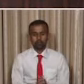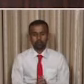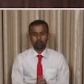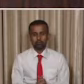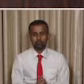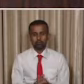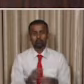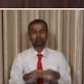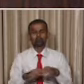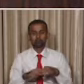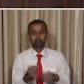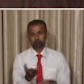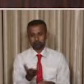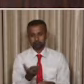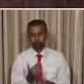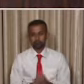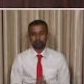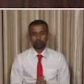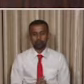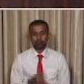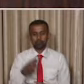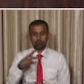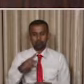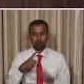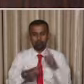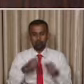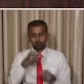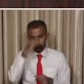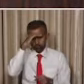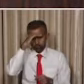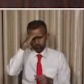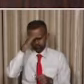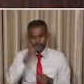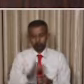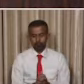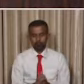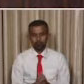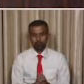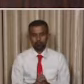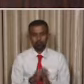ඔබතුමාගේ ප්‍රශ්න තුන. අර නියෝජ්‍ය කතානායකතුමනි